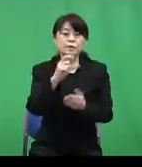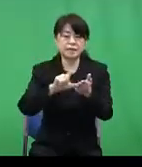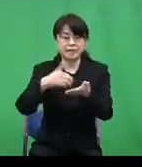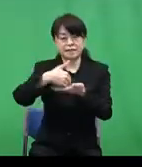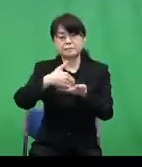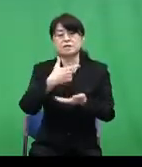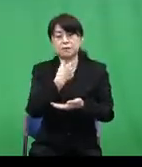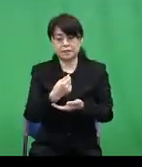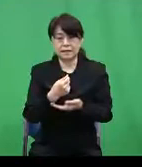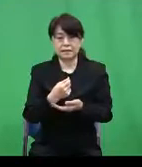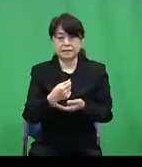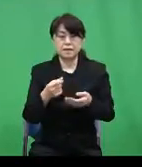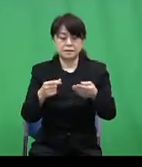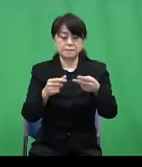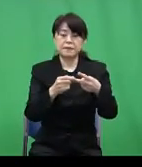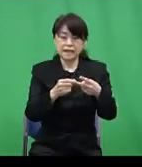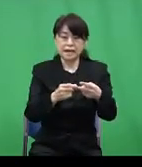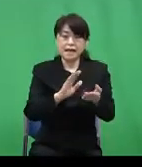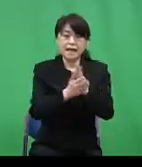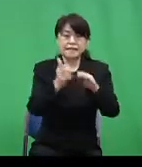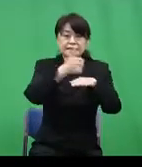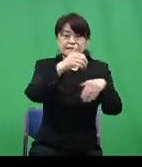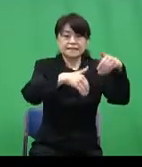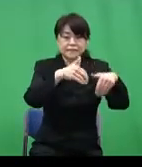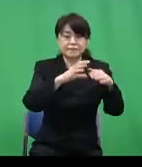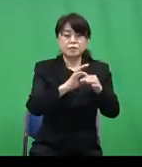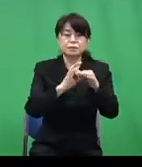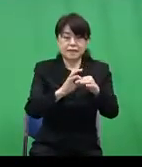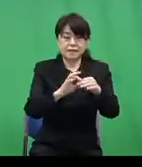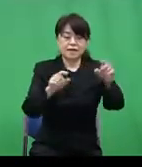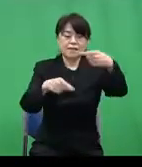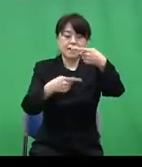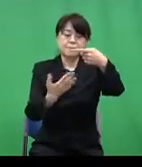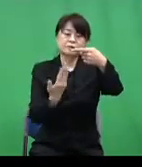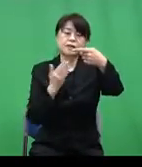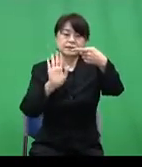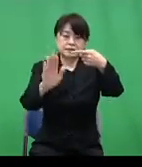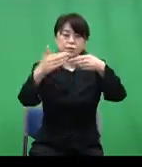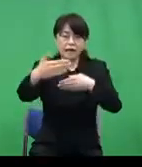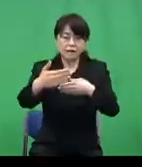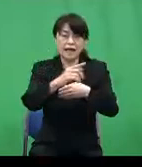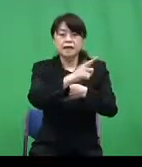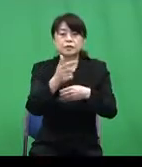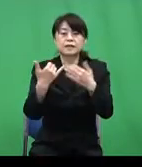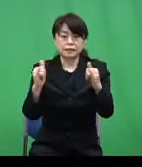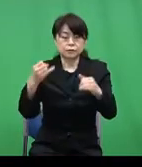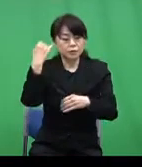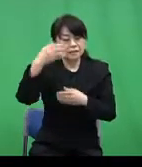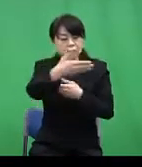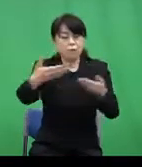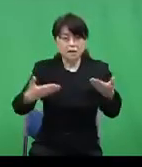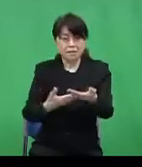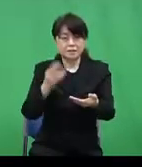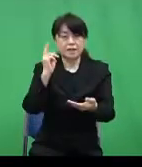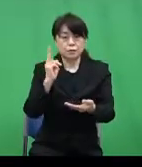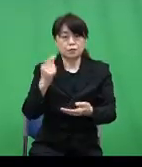ればということがあります。知事選についてですが、12月にもお話ししましたが、年末年始挟みまして、またいろんな方と意見交換